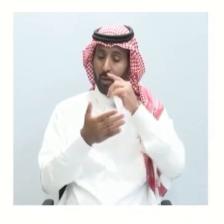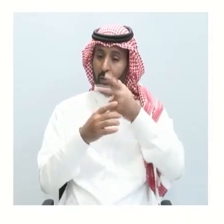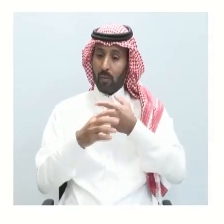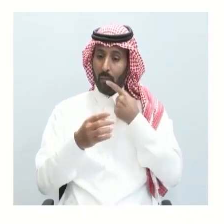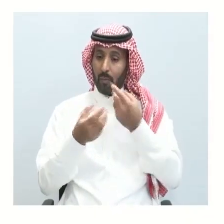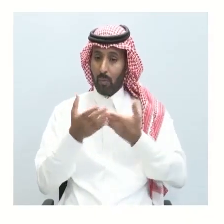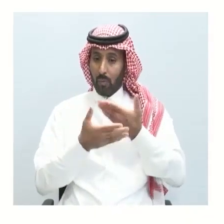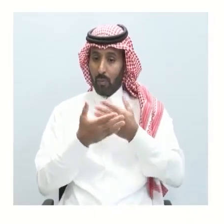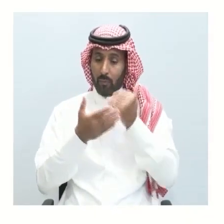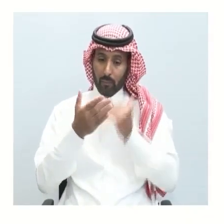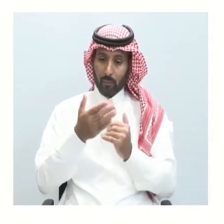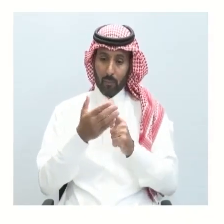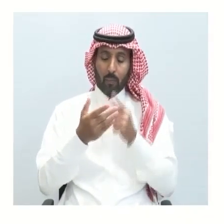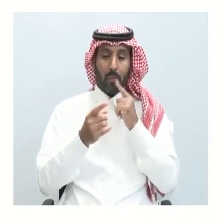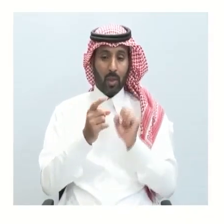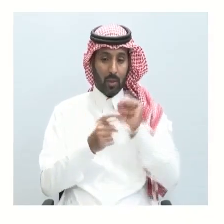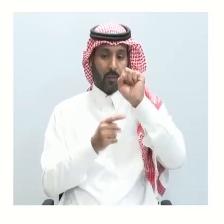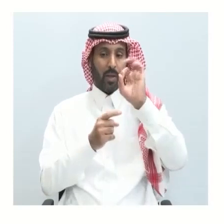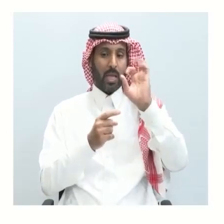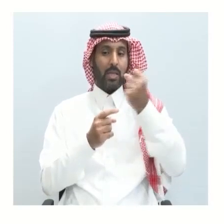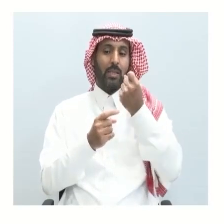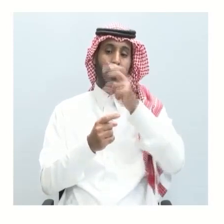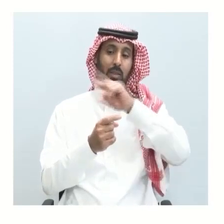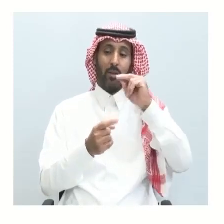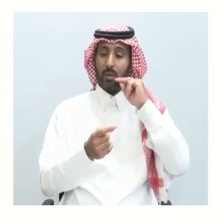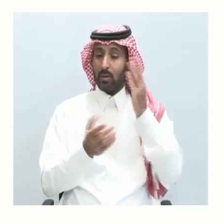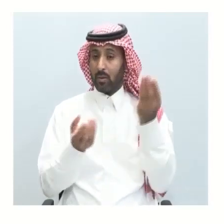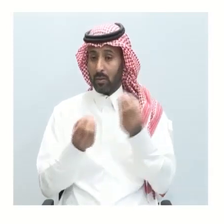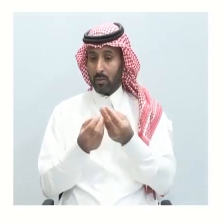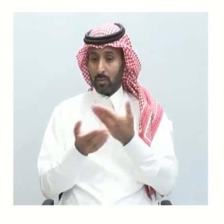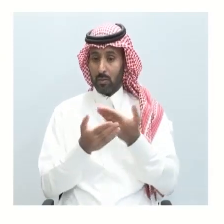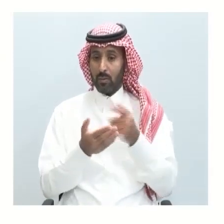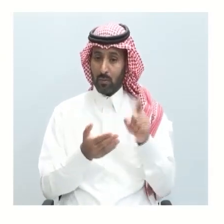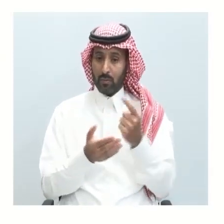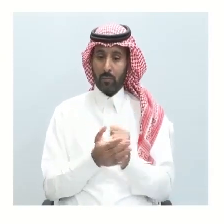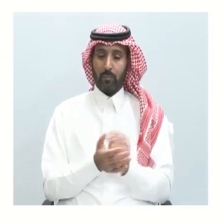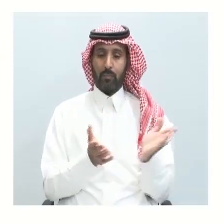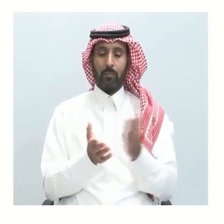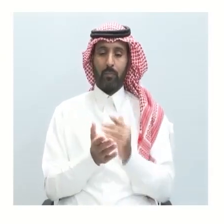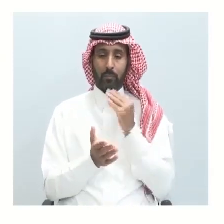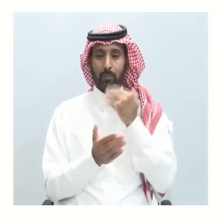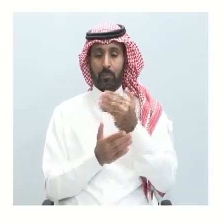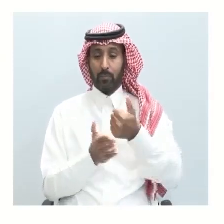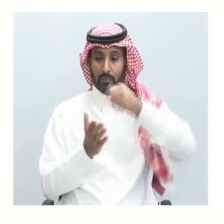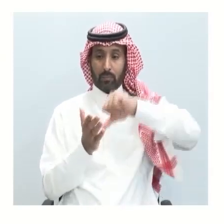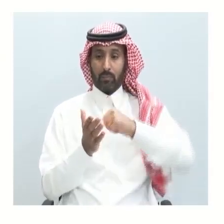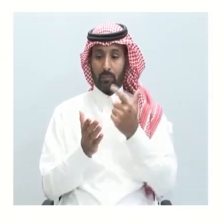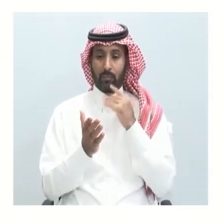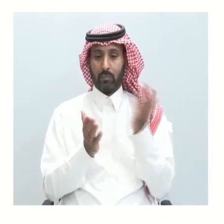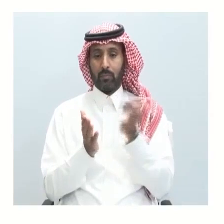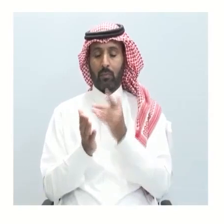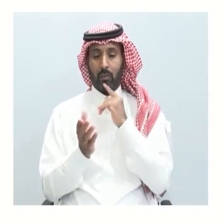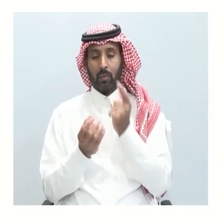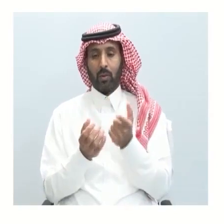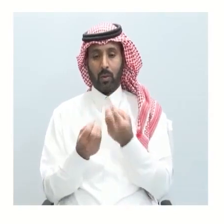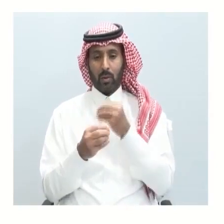ترفع التركيز إلى أسس مساوية للمعاملات، إذا إجابتنا صحيحة. الآن التقويم، طبعا لدينا أكثر